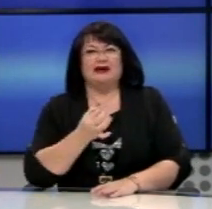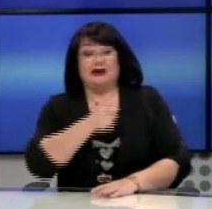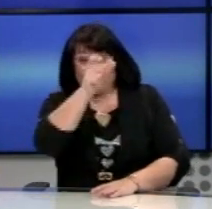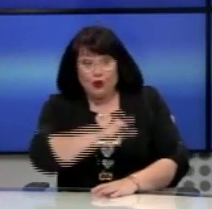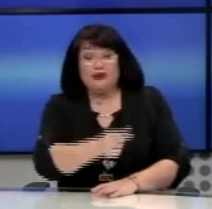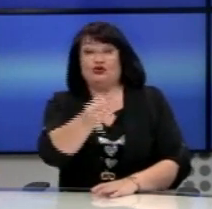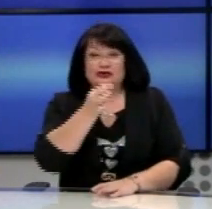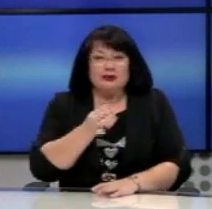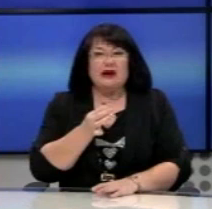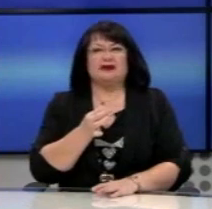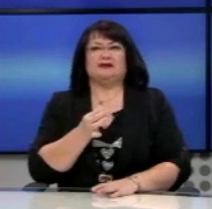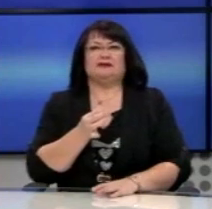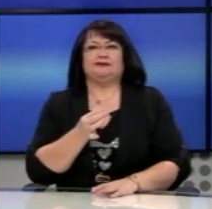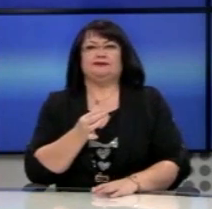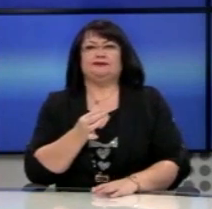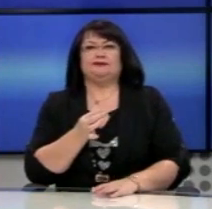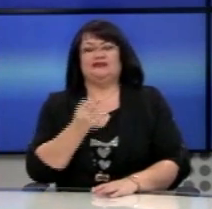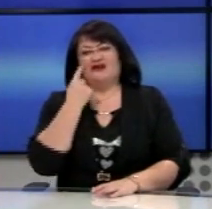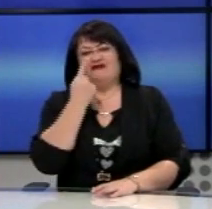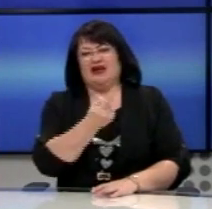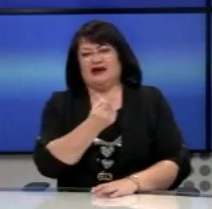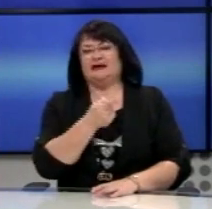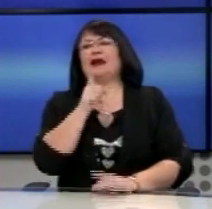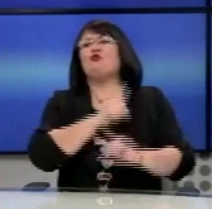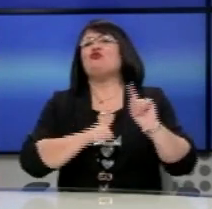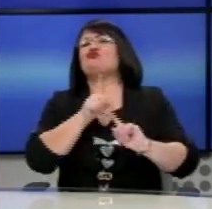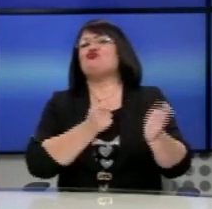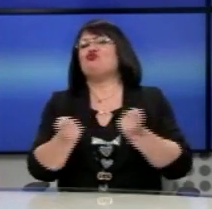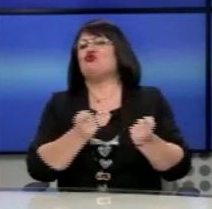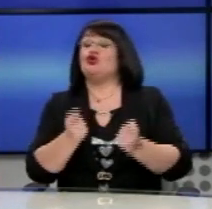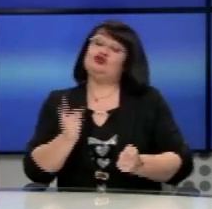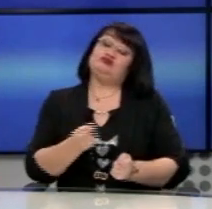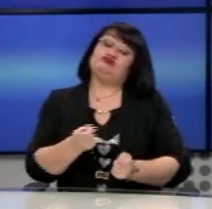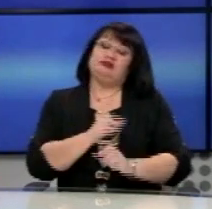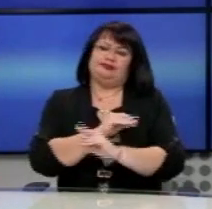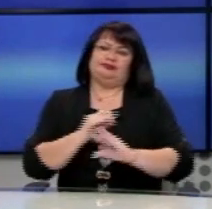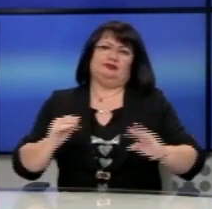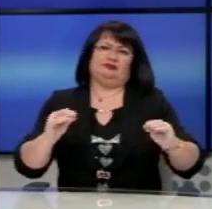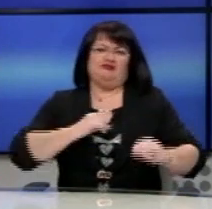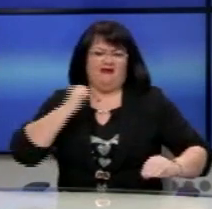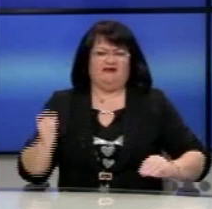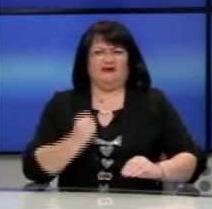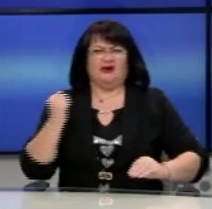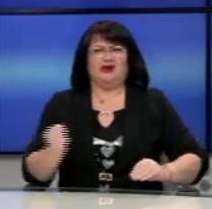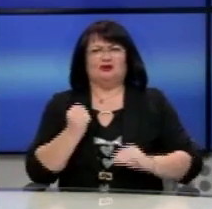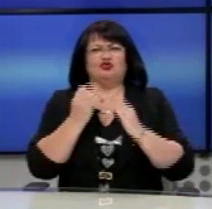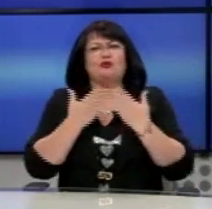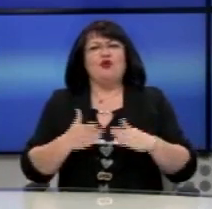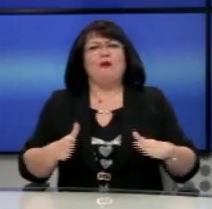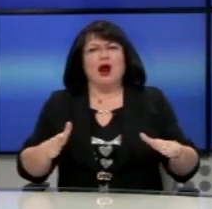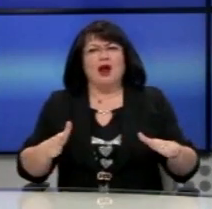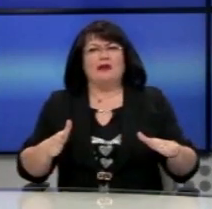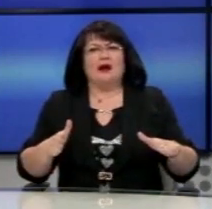ο ίδιος. Και βέβαια δείχνει από πού κατευθύνεται αυτή η εσκεμμένη αυταρχικότητα, η